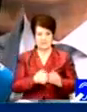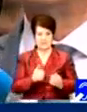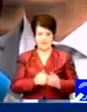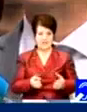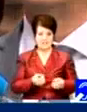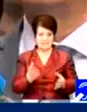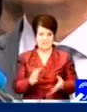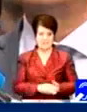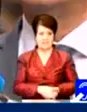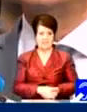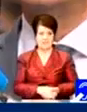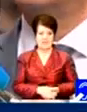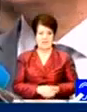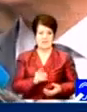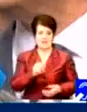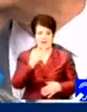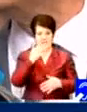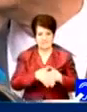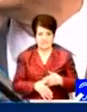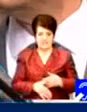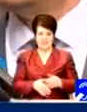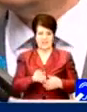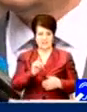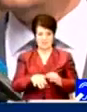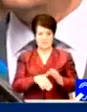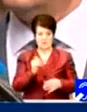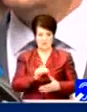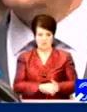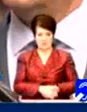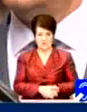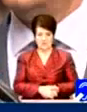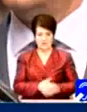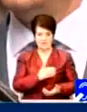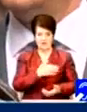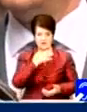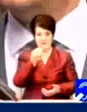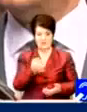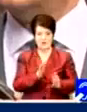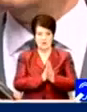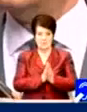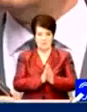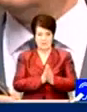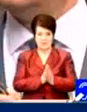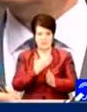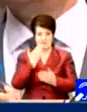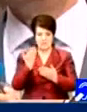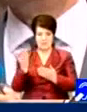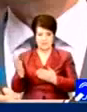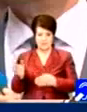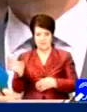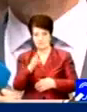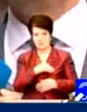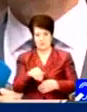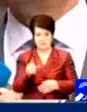zi și care înțeleg miza acestor alegeri. Vreau să fac un apel sincer la toți